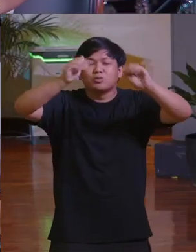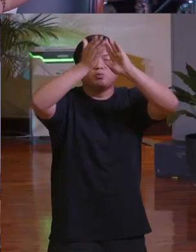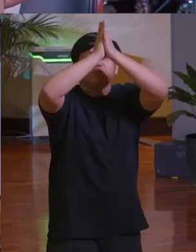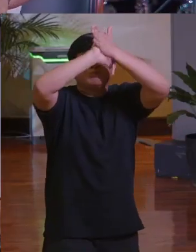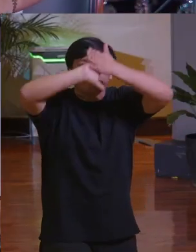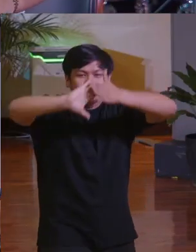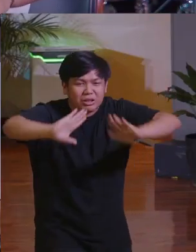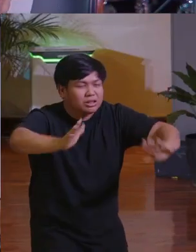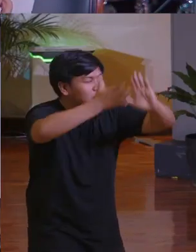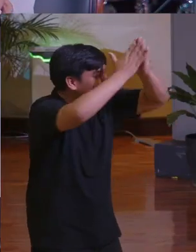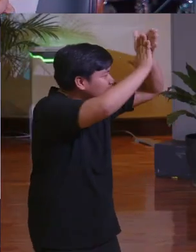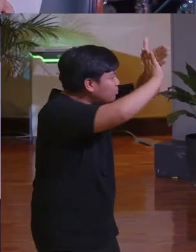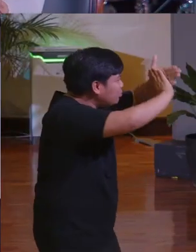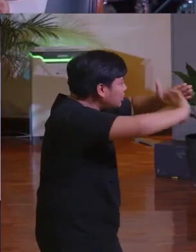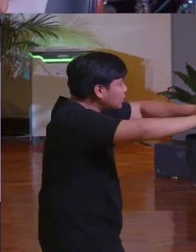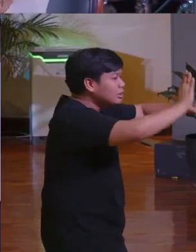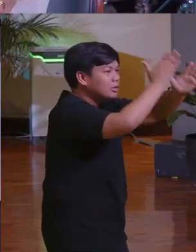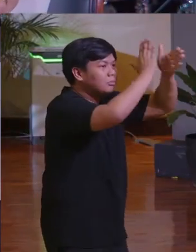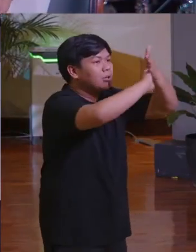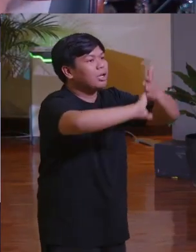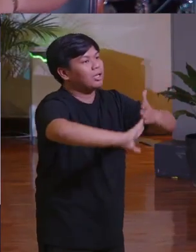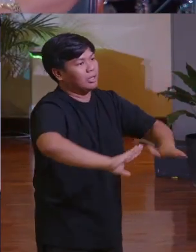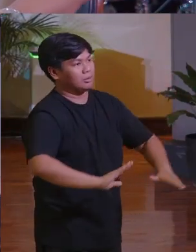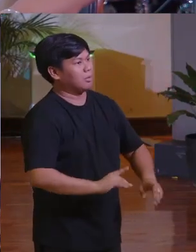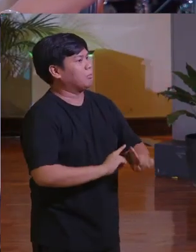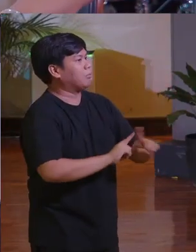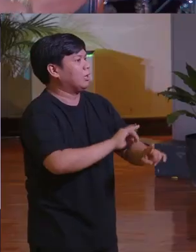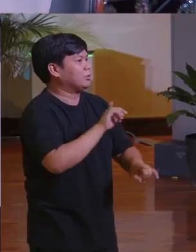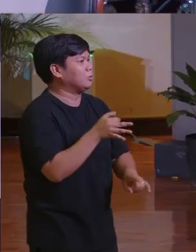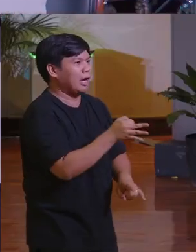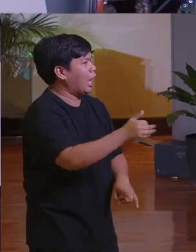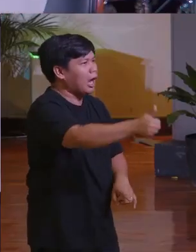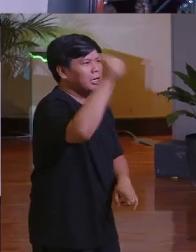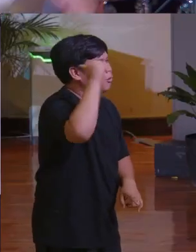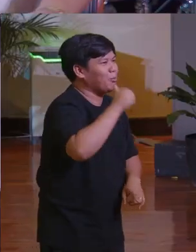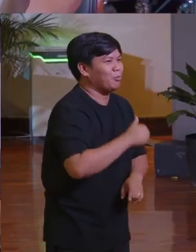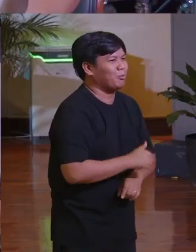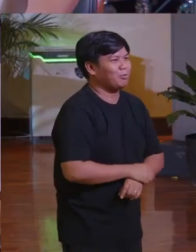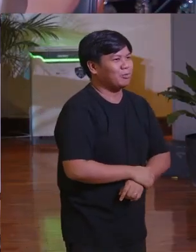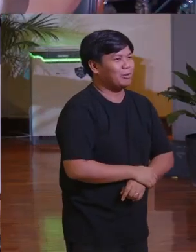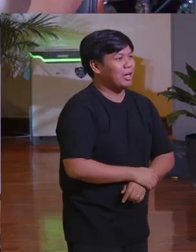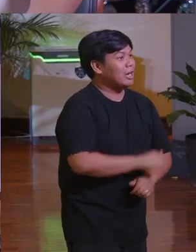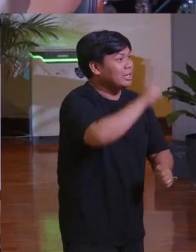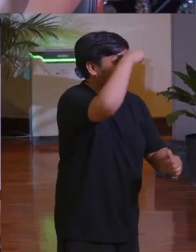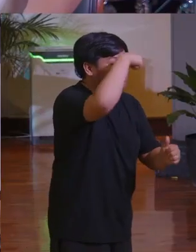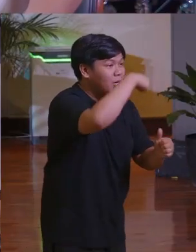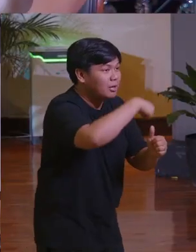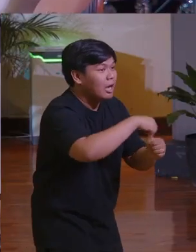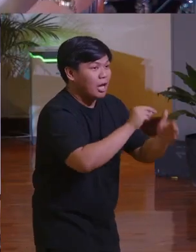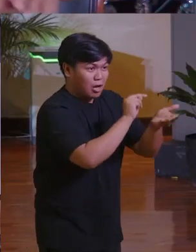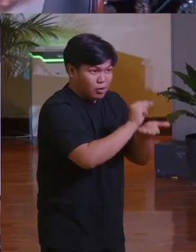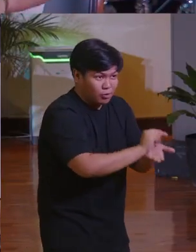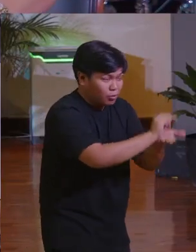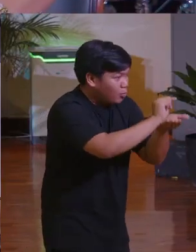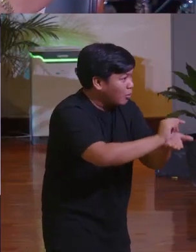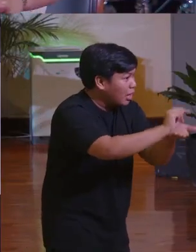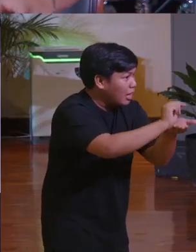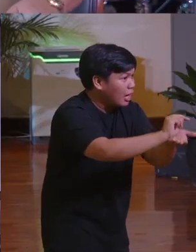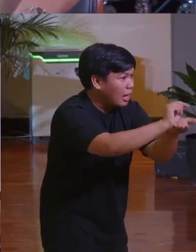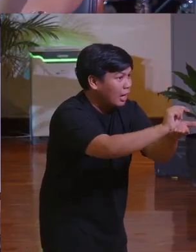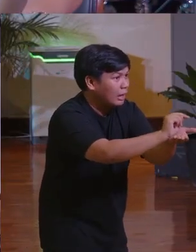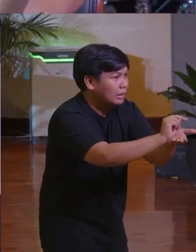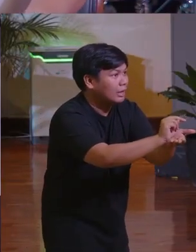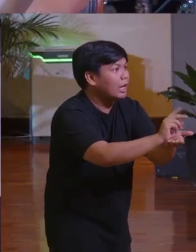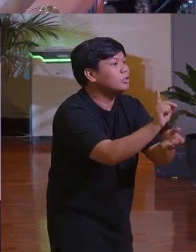ng compassion ng Diyos. Sapagkat, di ba nung binuksan ni Noah yung bintana ng ark, at meron siyang